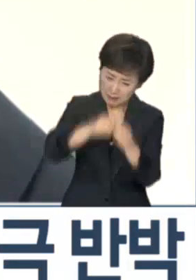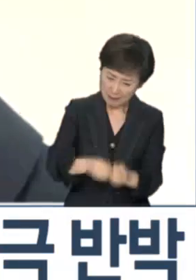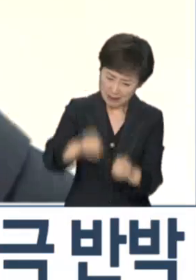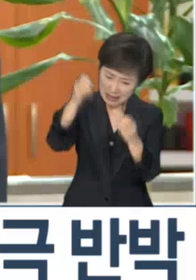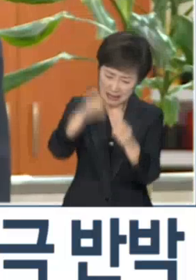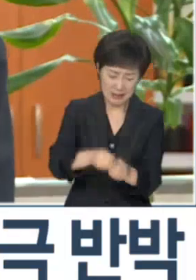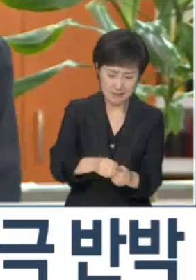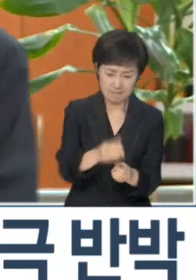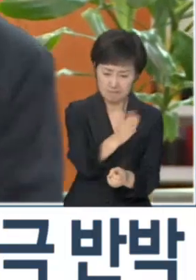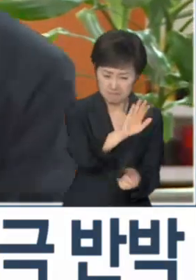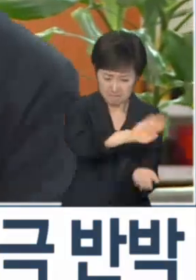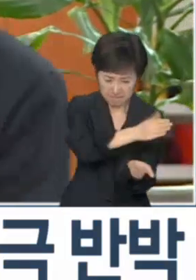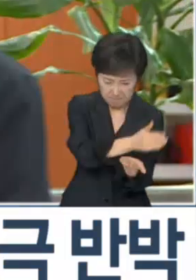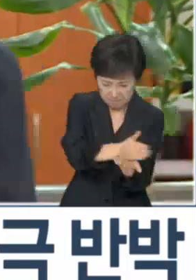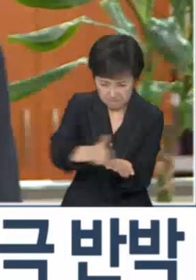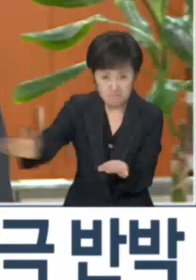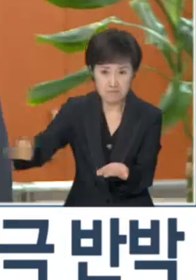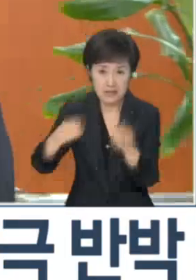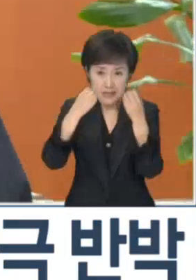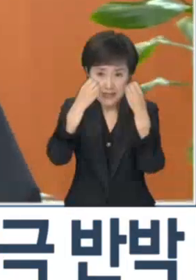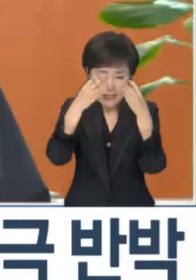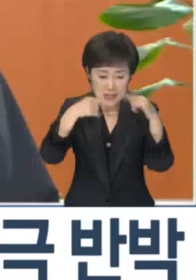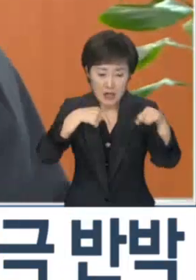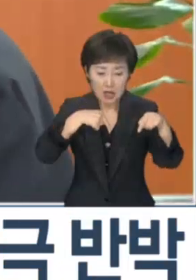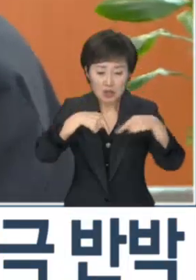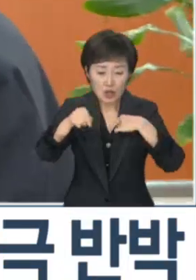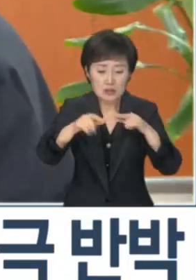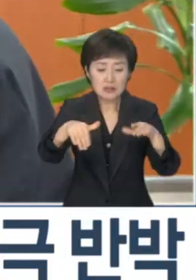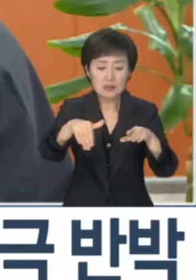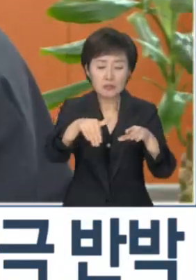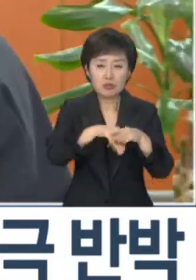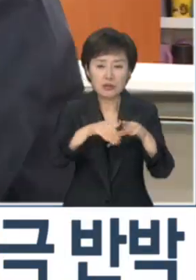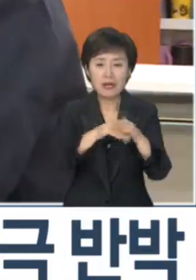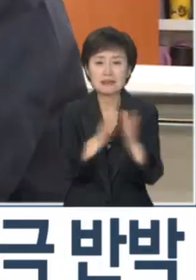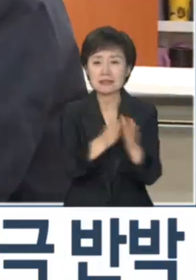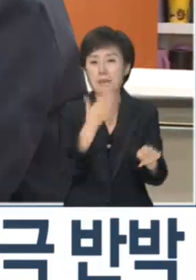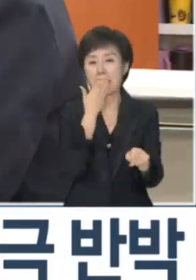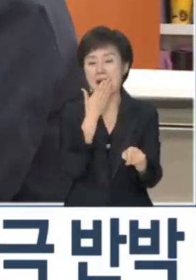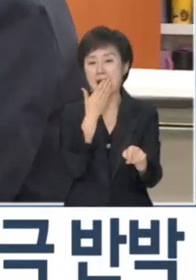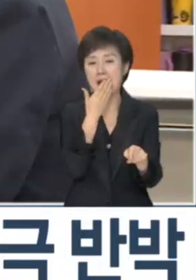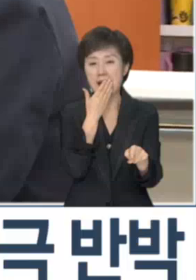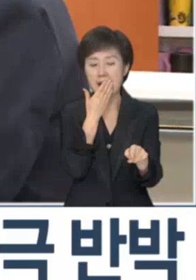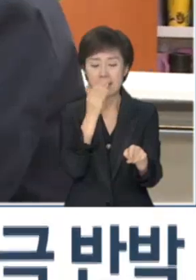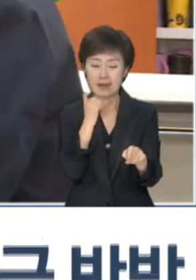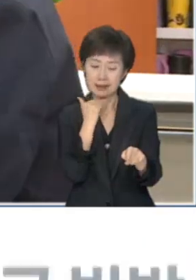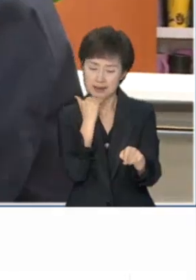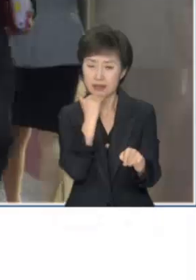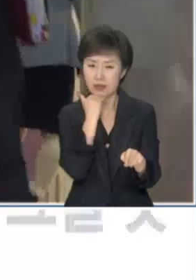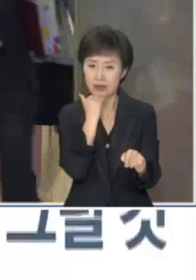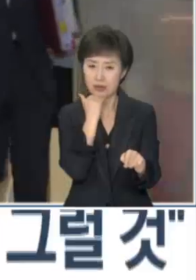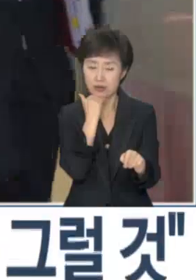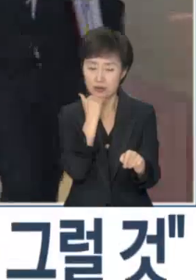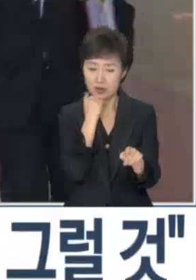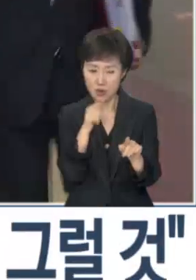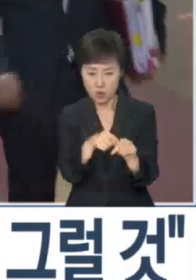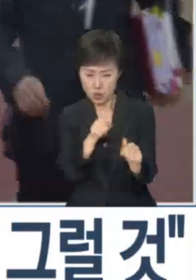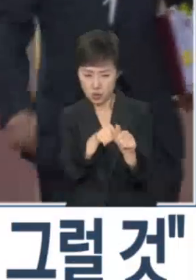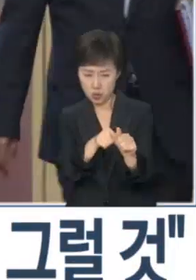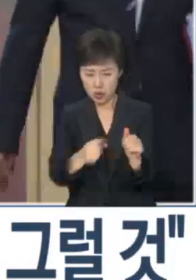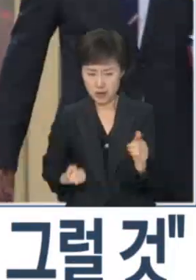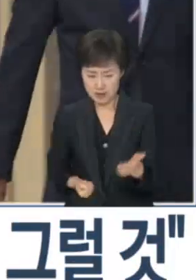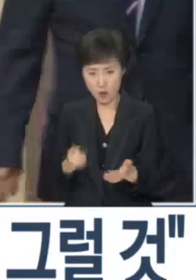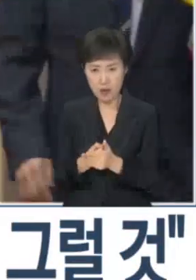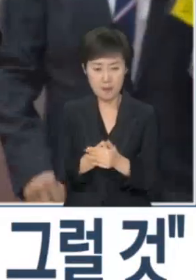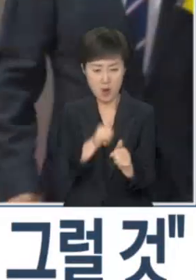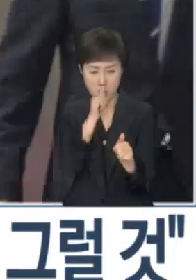있는 그런 새로운 정당 문화를 창출할 수 있는 그런 용감한 그런 창조력